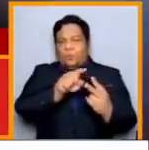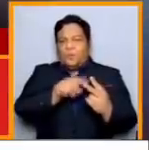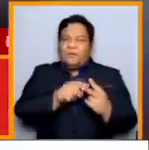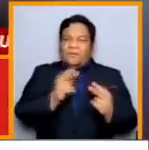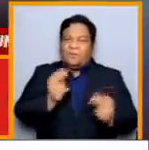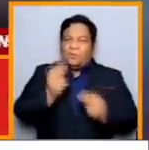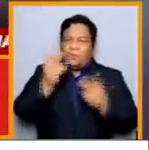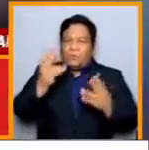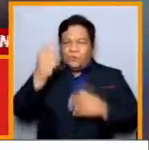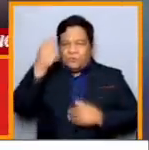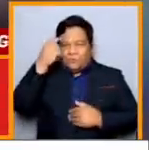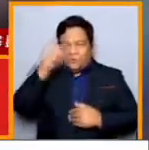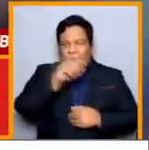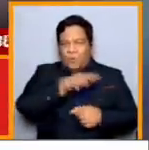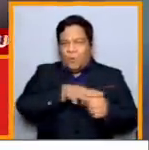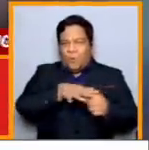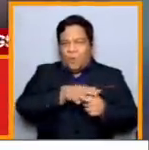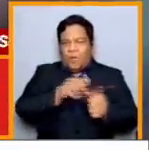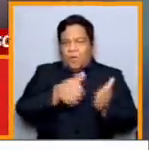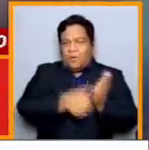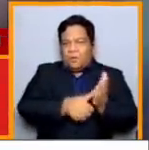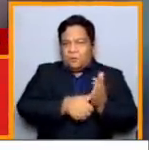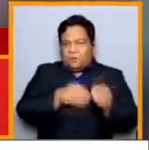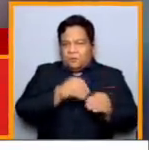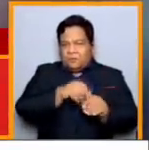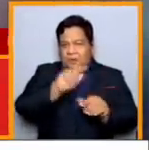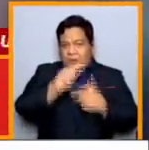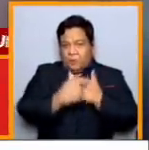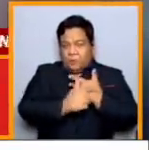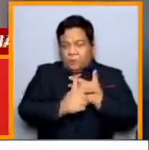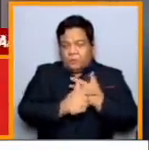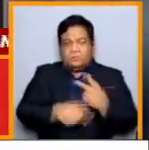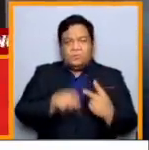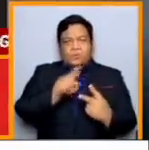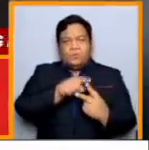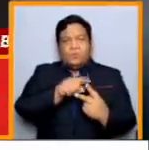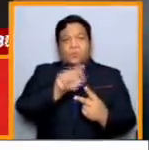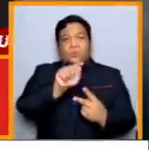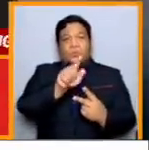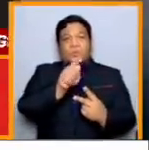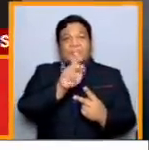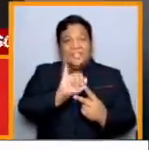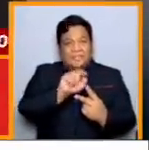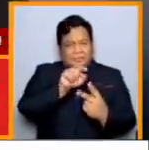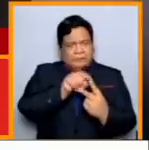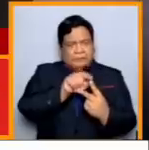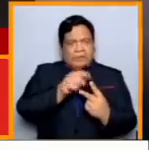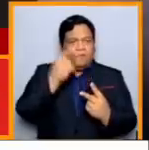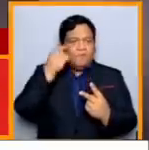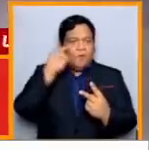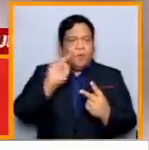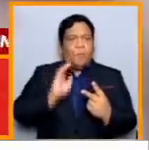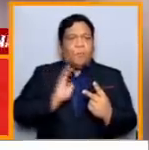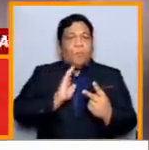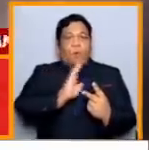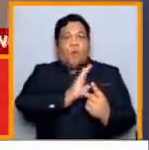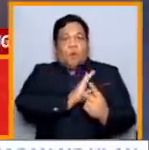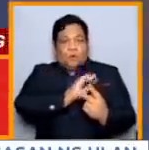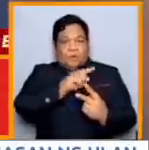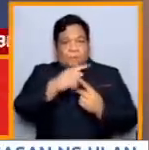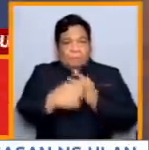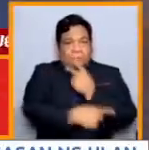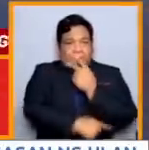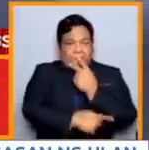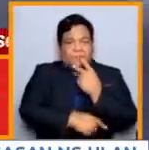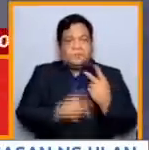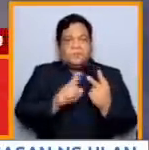ng isang campaign rally sa kalamban ni Tuti Caringal na kandidato sa pagka-provincial board member at Mayor Timmy Chipeco na